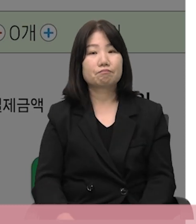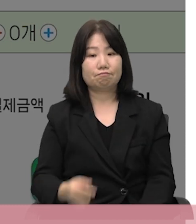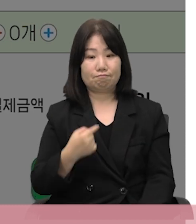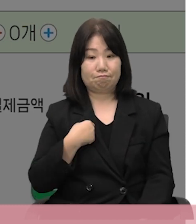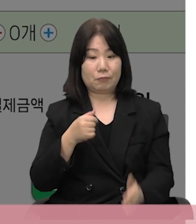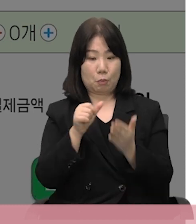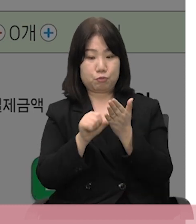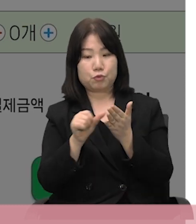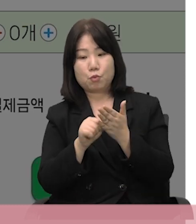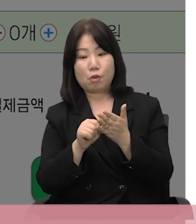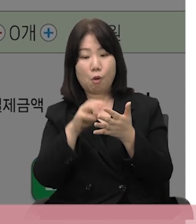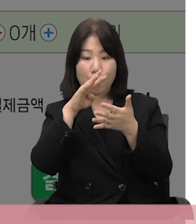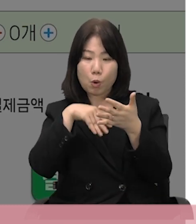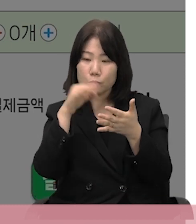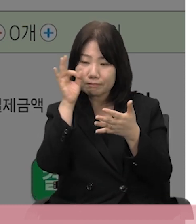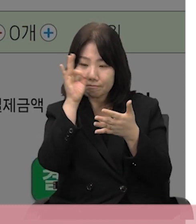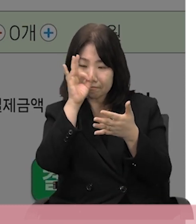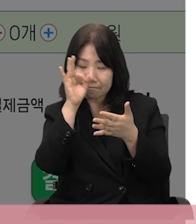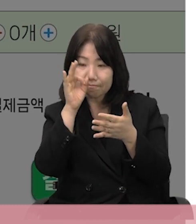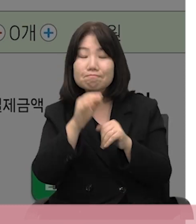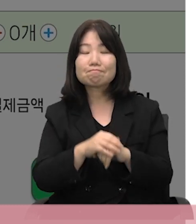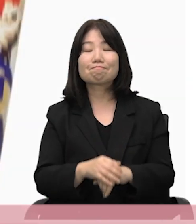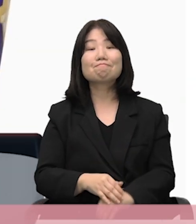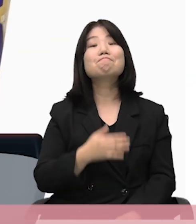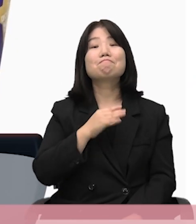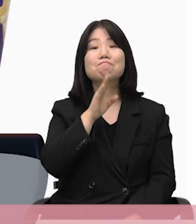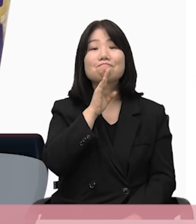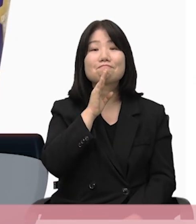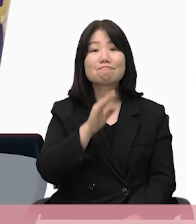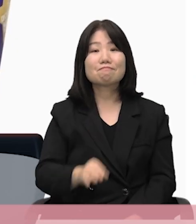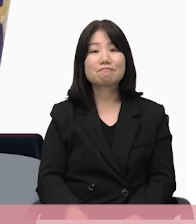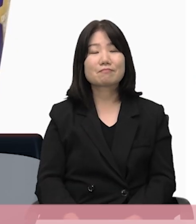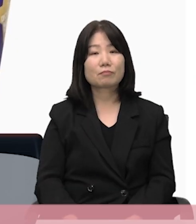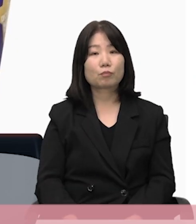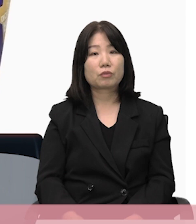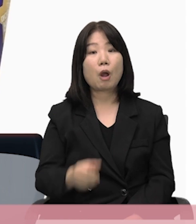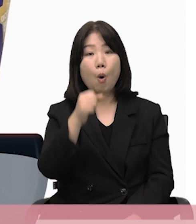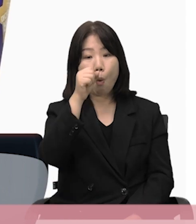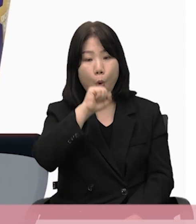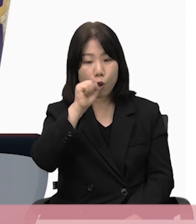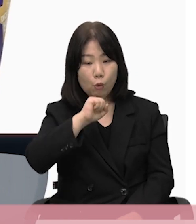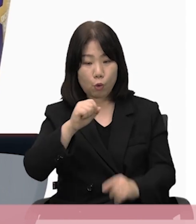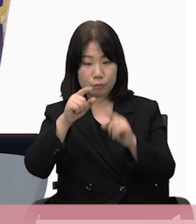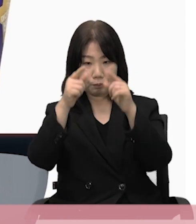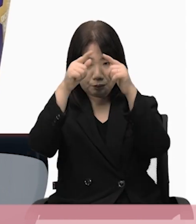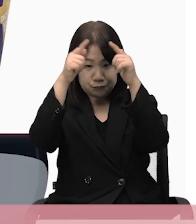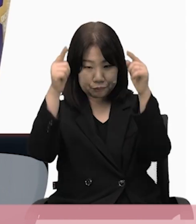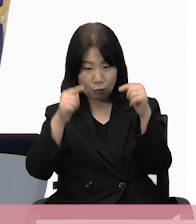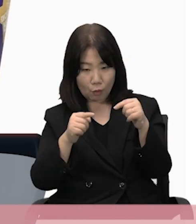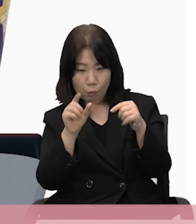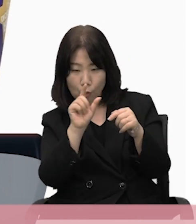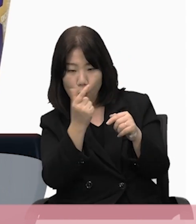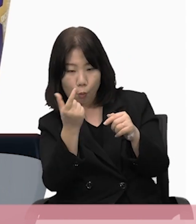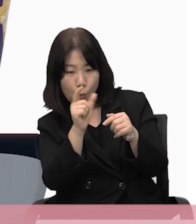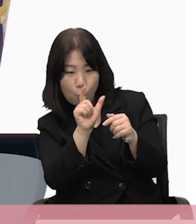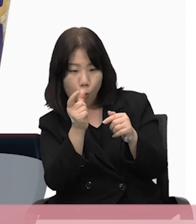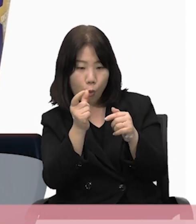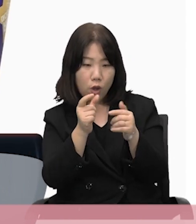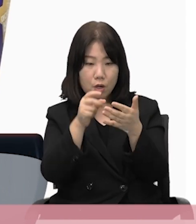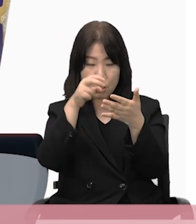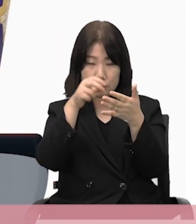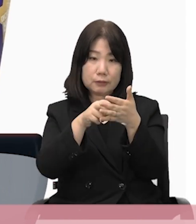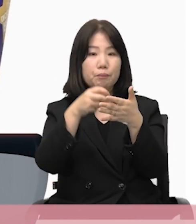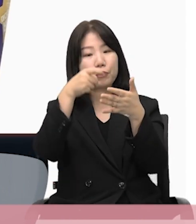상품에서 바코드를 찾아야겠네요. 아주 잘 알고 있네요. 먼저 드림이가 고른 월두콘에서 바코드를 찾아 바코드